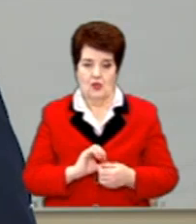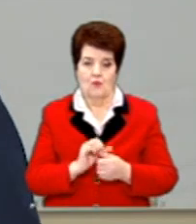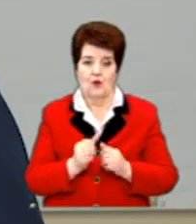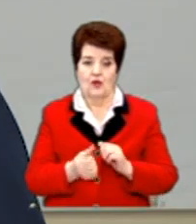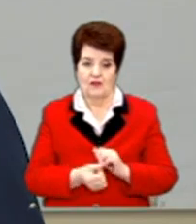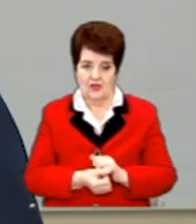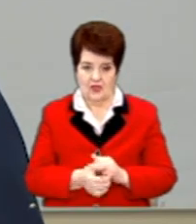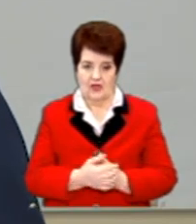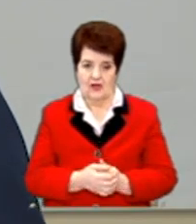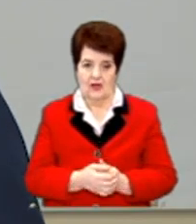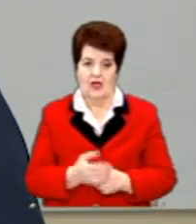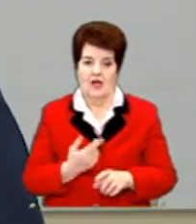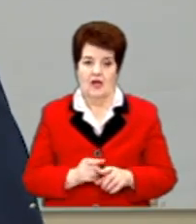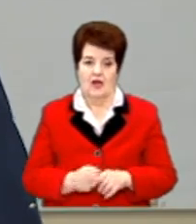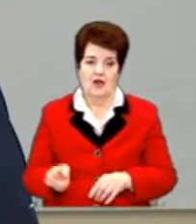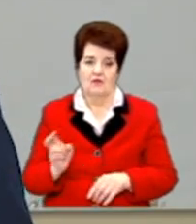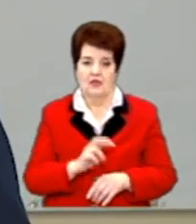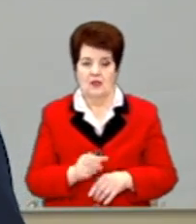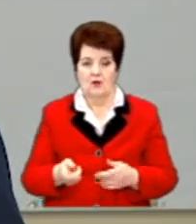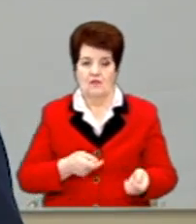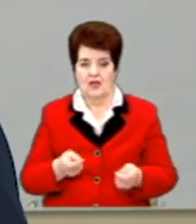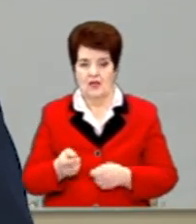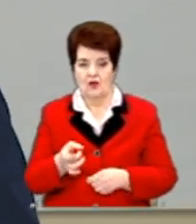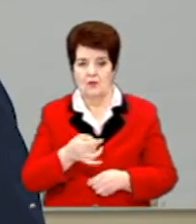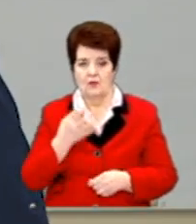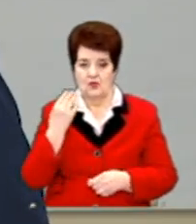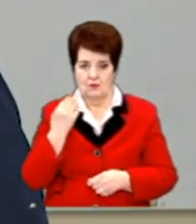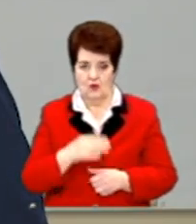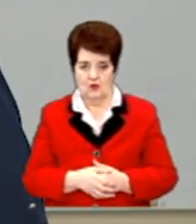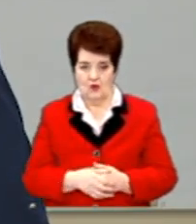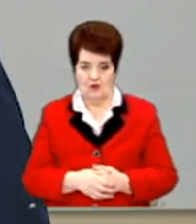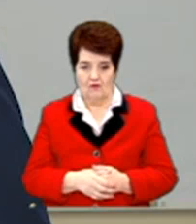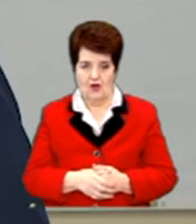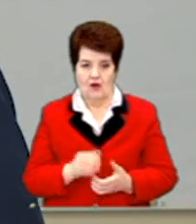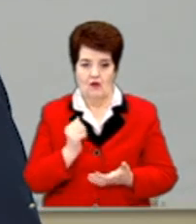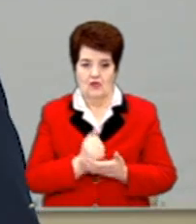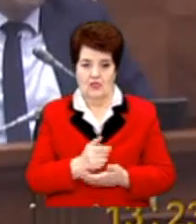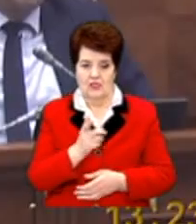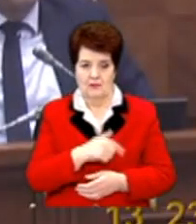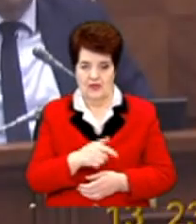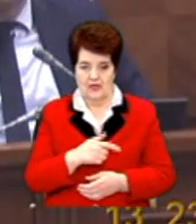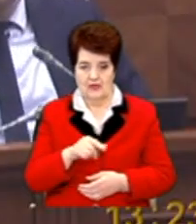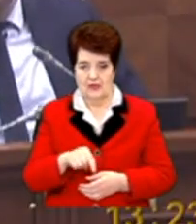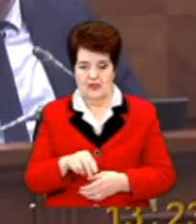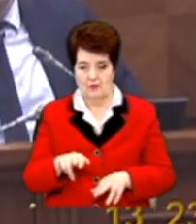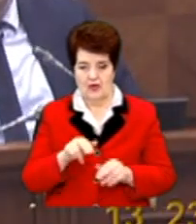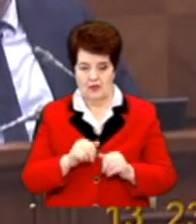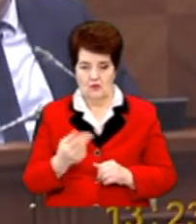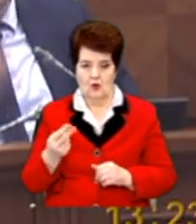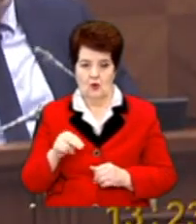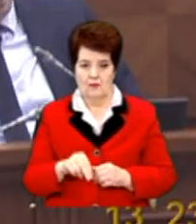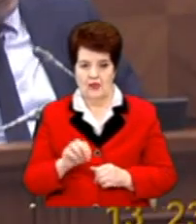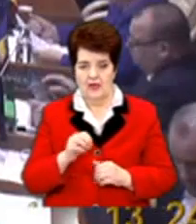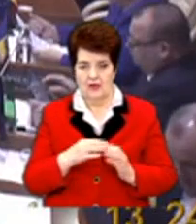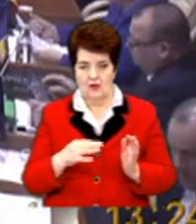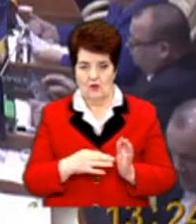Modificările cu care vom veni către Guvernul Republicii Moldova vor viza doar deputații în Parlament. În 2019,